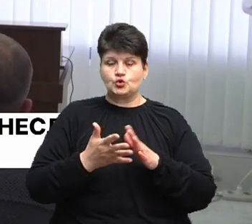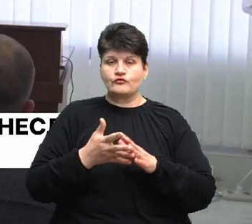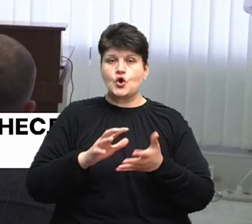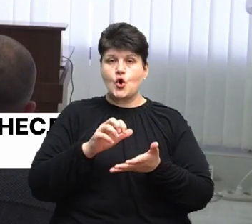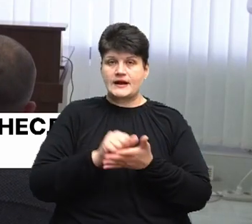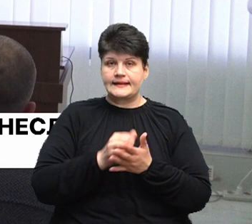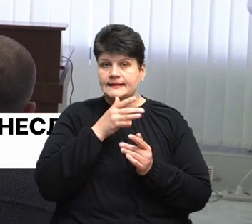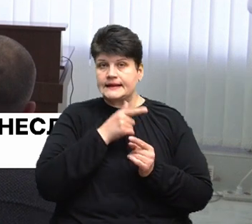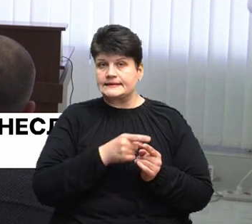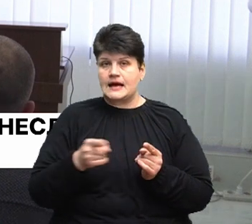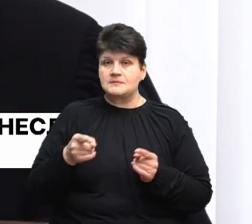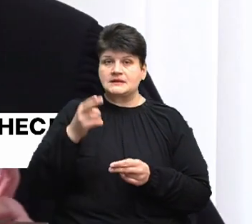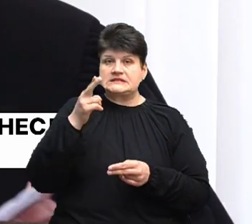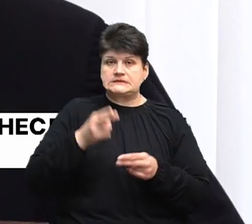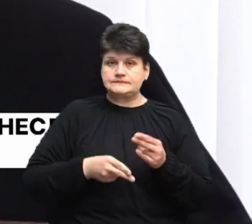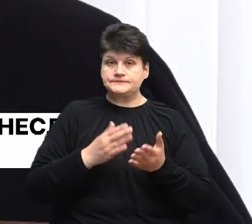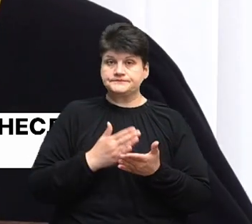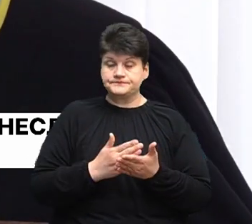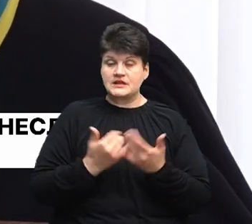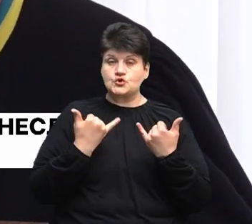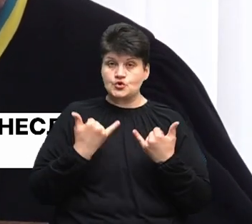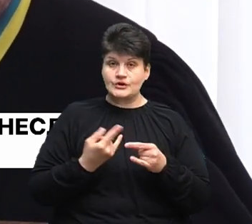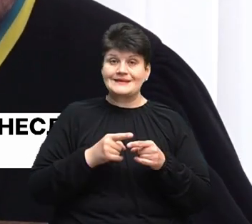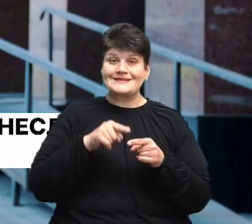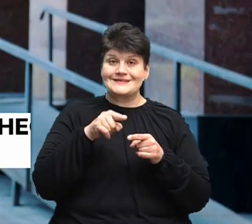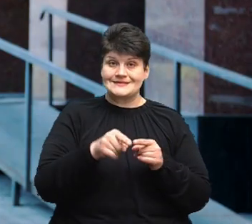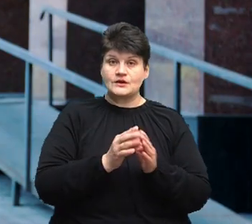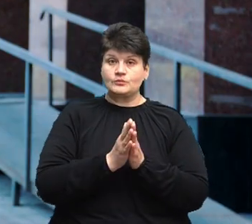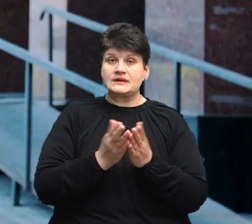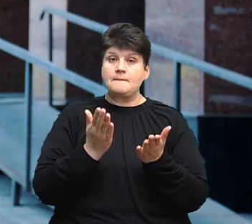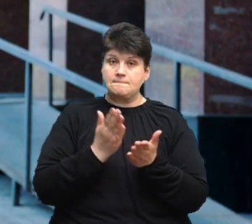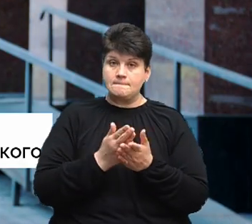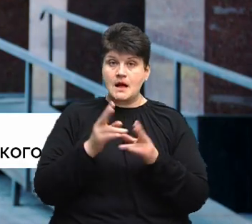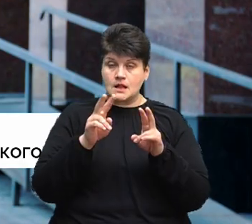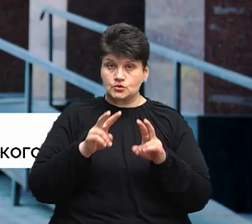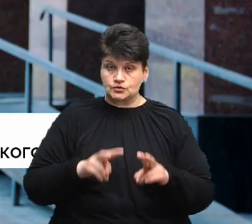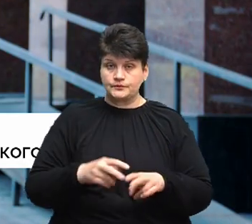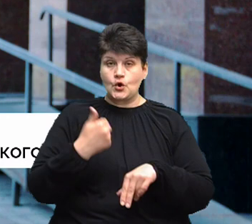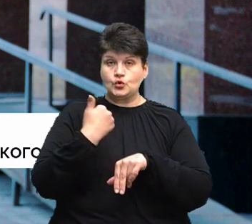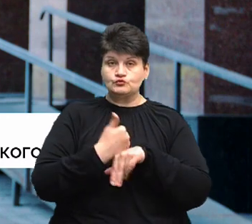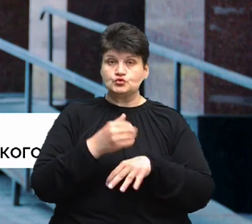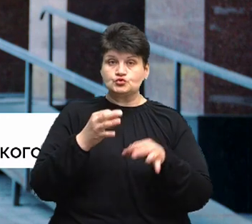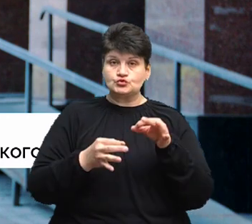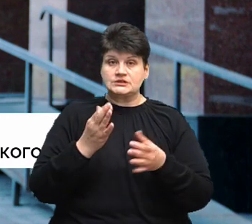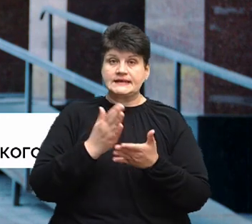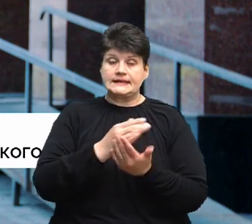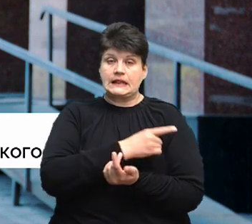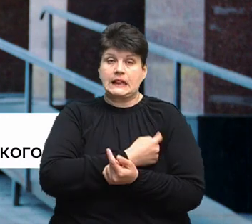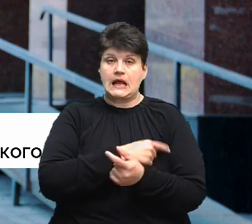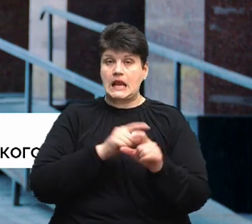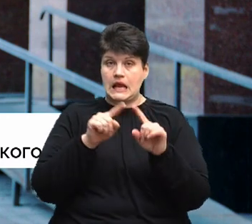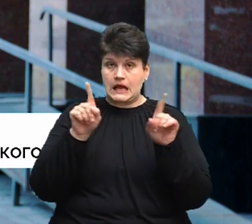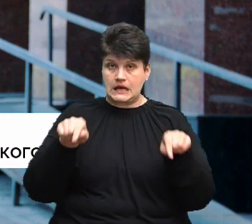яких завершилися. Сьогодні ці клопотання мали б розглядати. Головуючий суддя є на лікарняному і, відповідно, справа